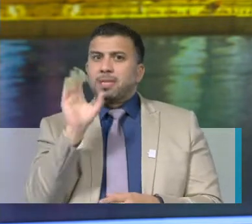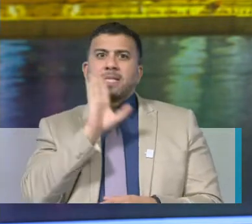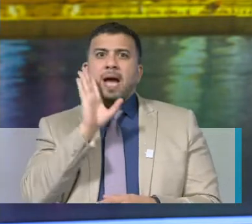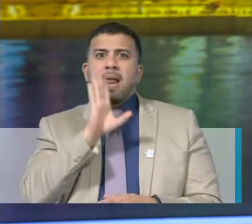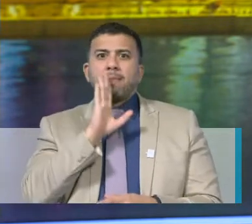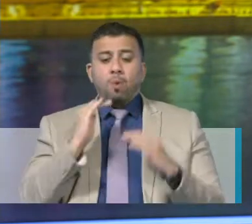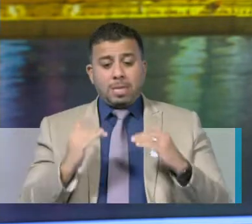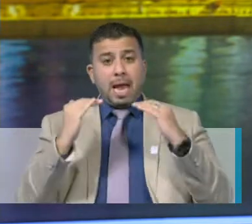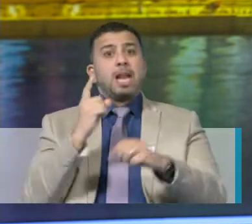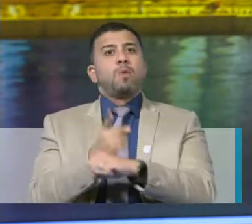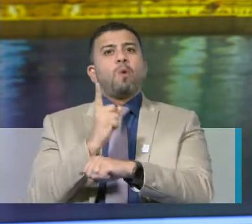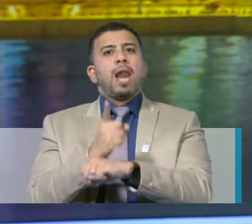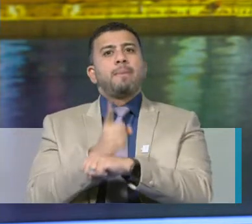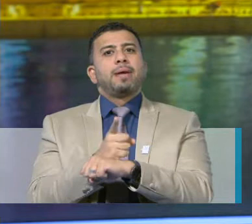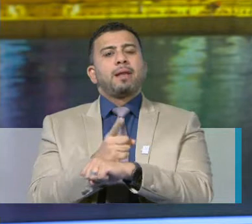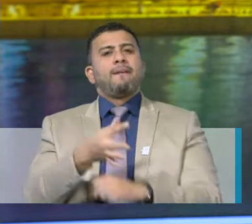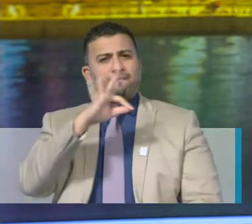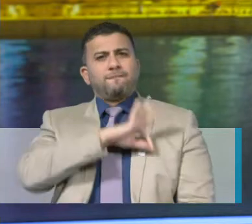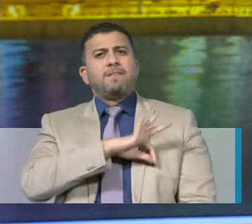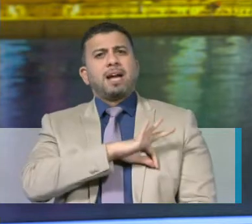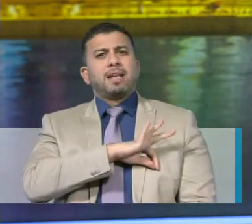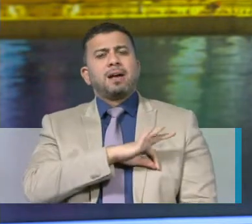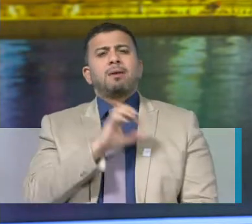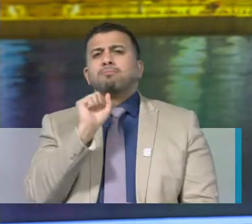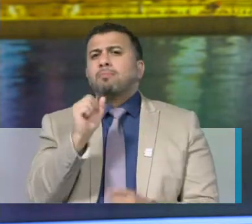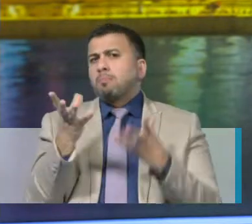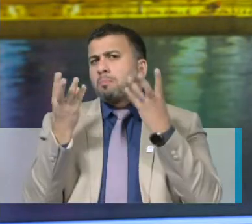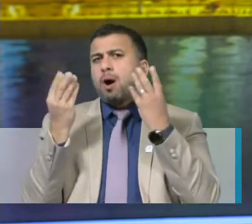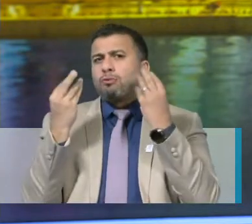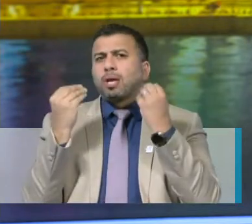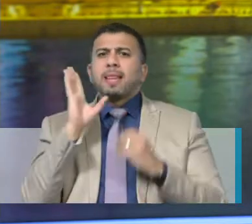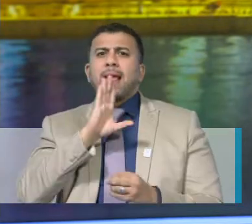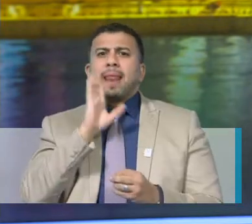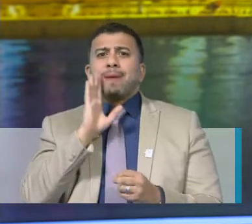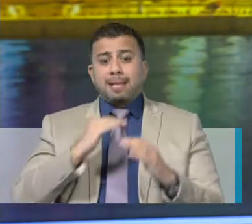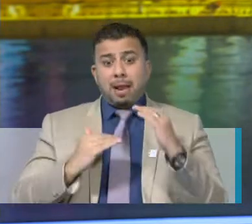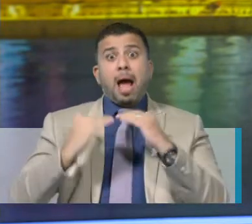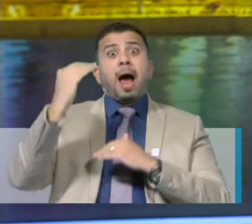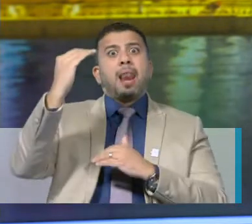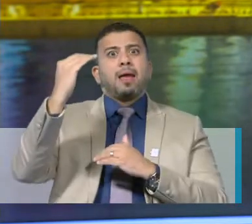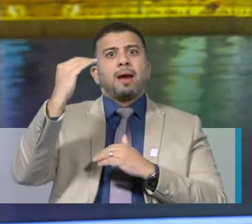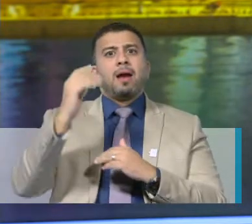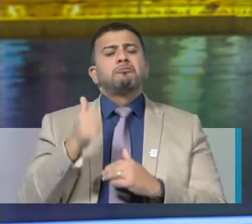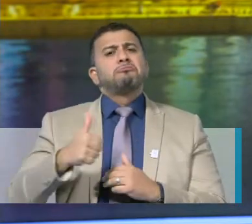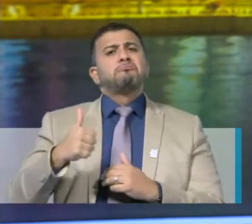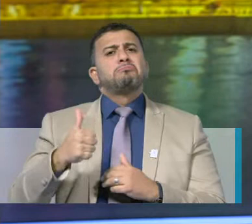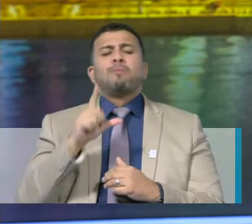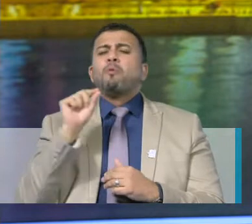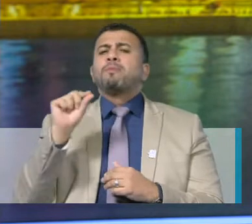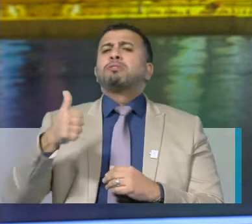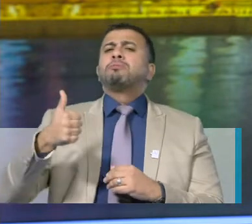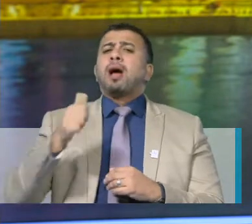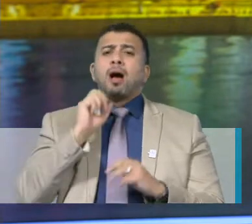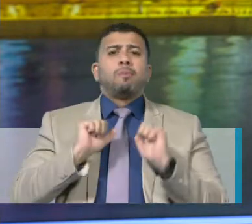التعليمية وتأهيل المعلمين بما يعود بالفائدة من خلال مخرجات تعليمية عالية الجودة.